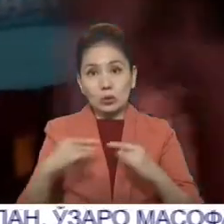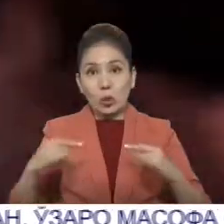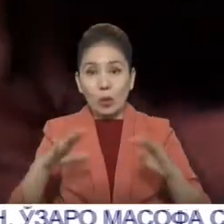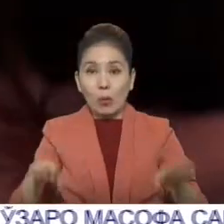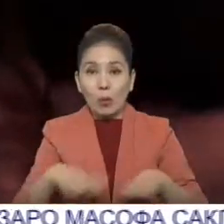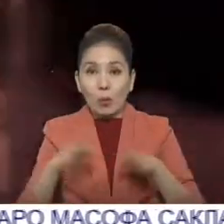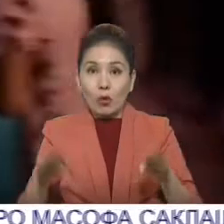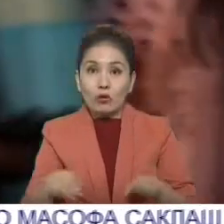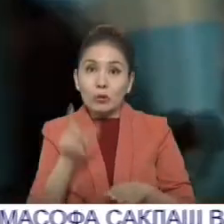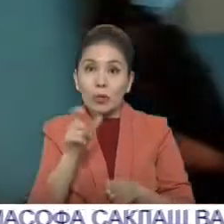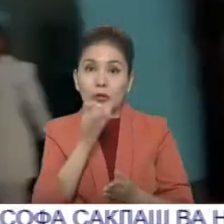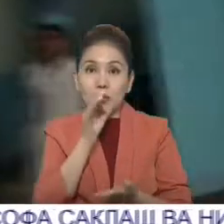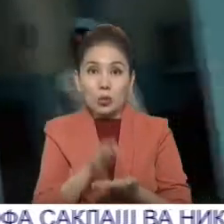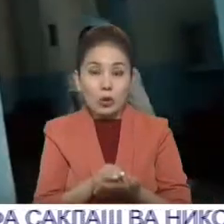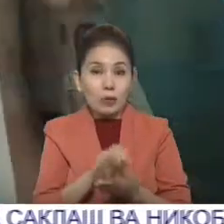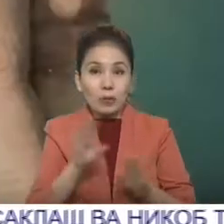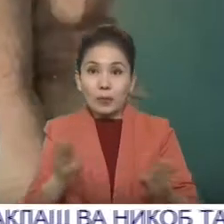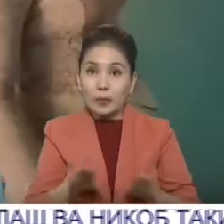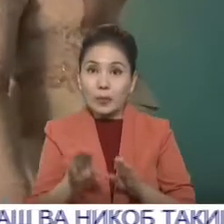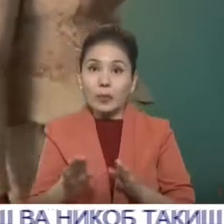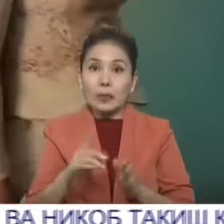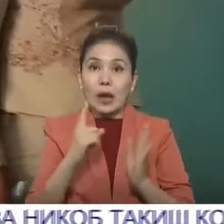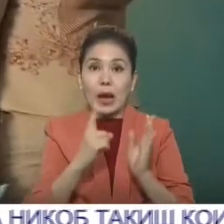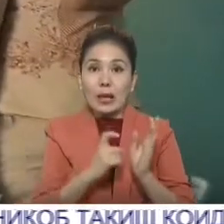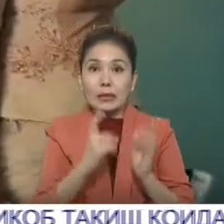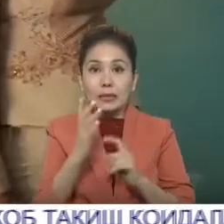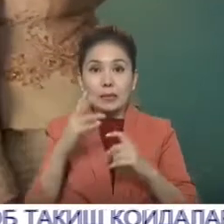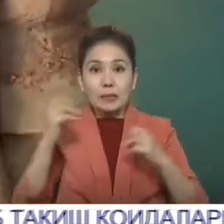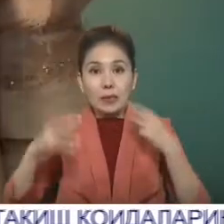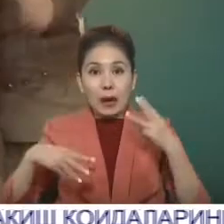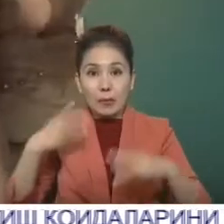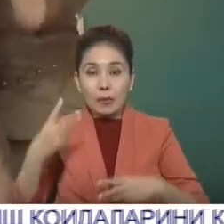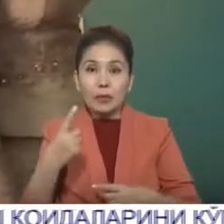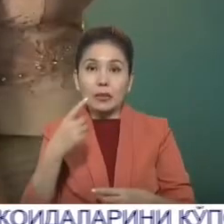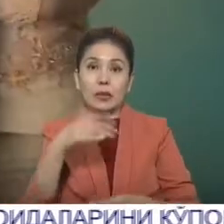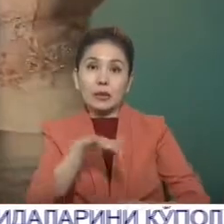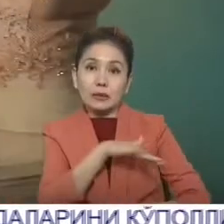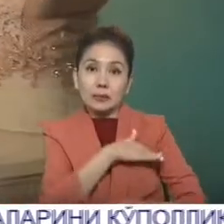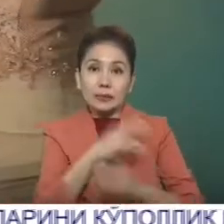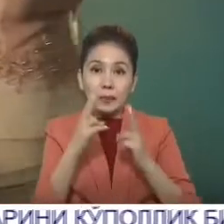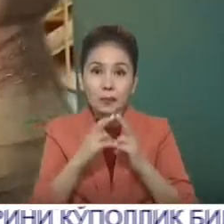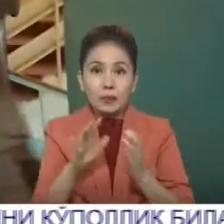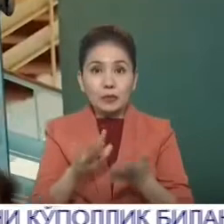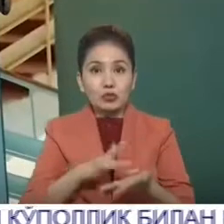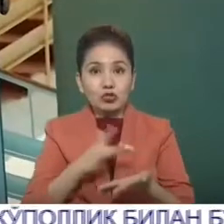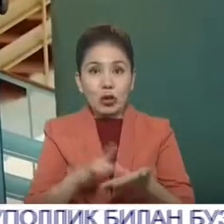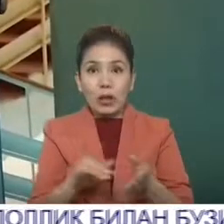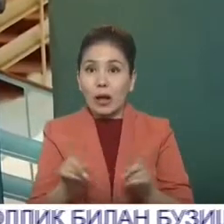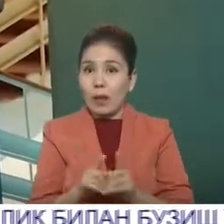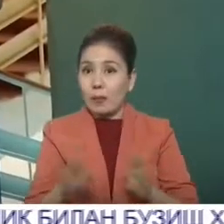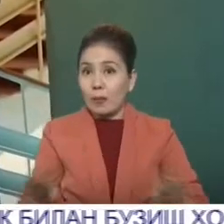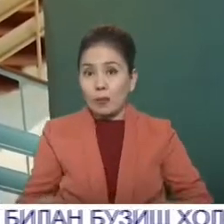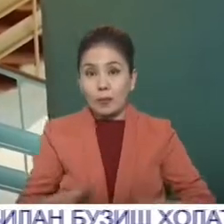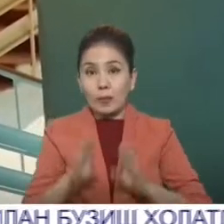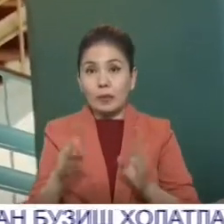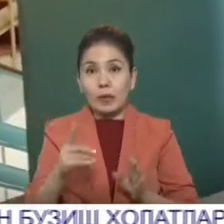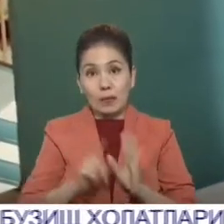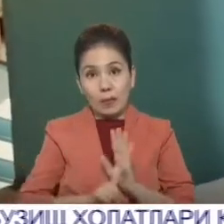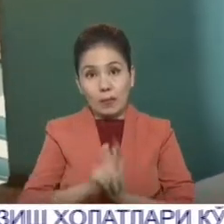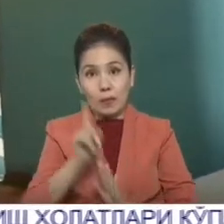бом-бўш. Масъул ходим ҳам йўқ. Антисептик восита, пирометр, рўйхатга олиш журналлари ҳам. Барчаси биз келгандан